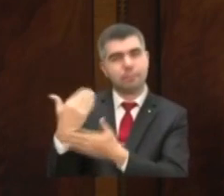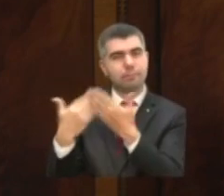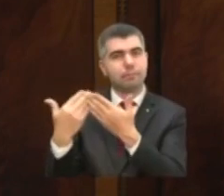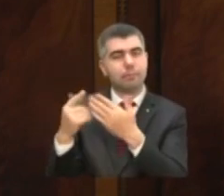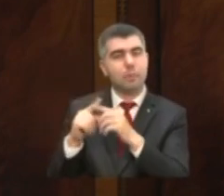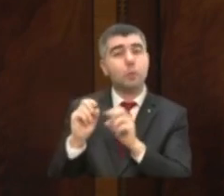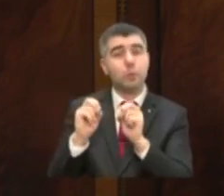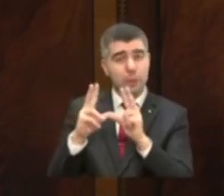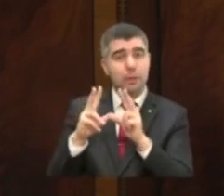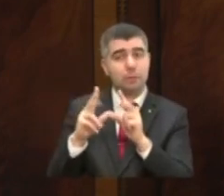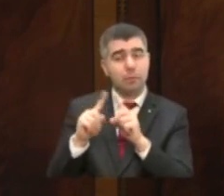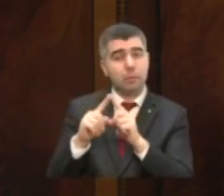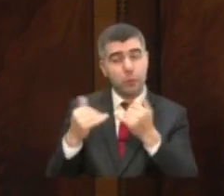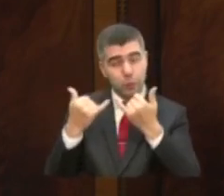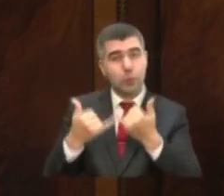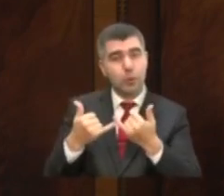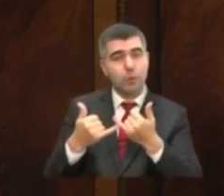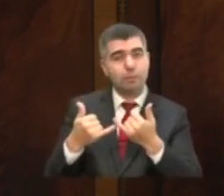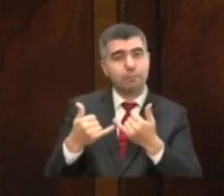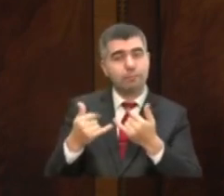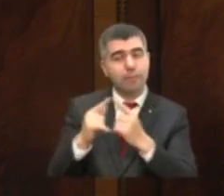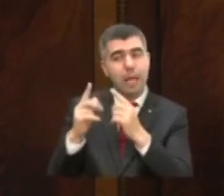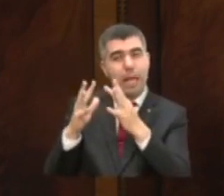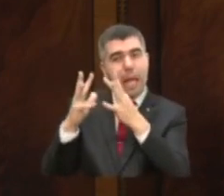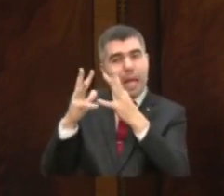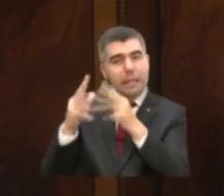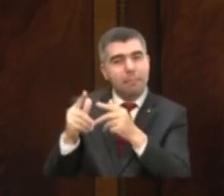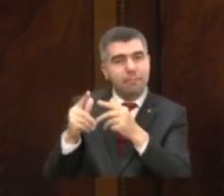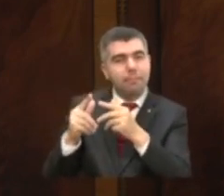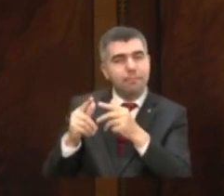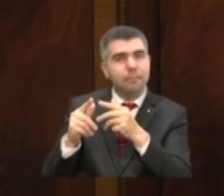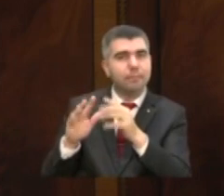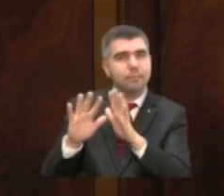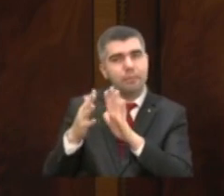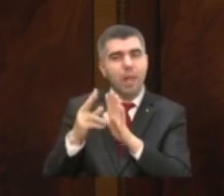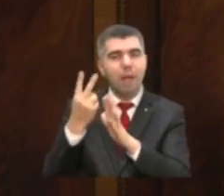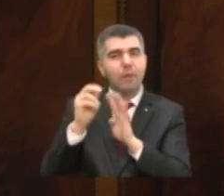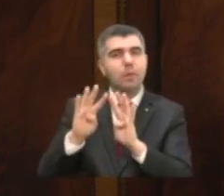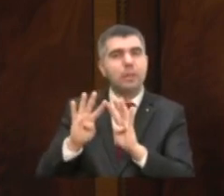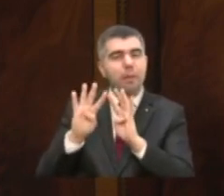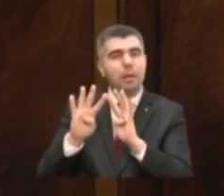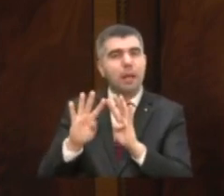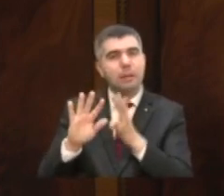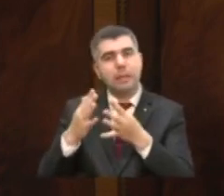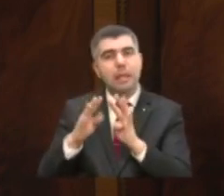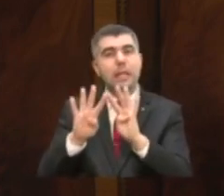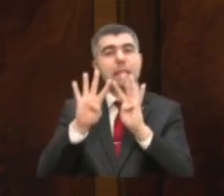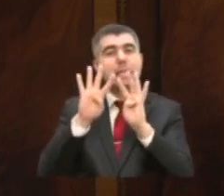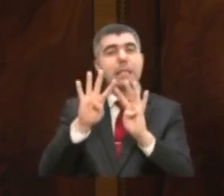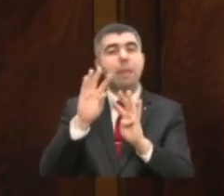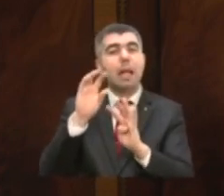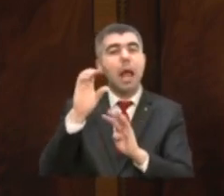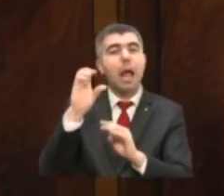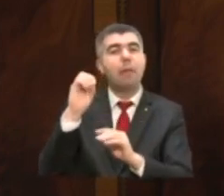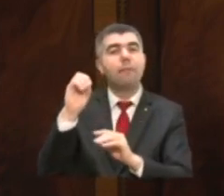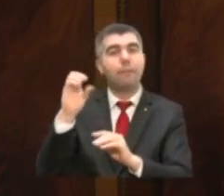مقدر، والحصيلة اليوم إلى متم سنة شتنبر 2018 هو تسجيل ما يناهز 80 ألف مقاول